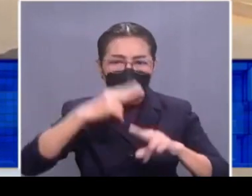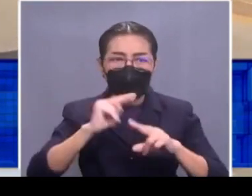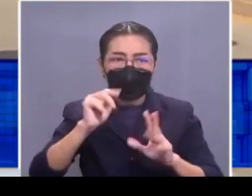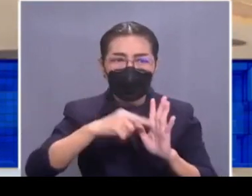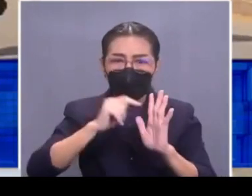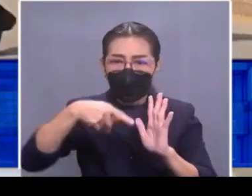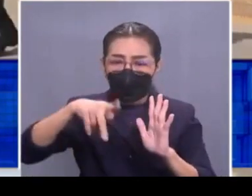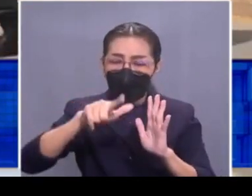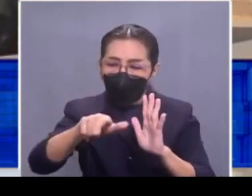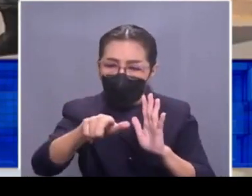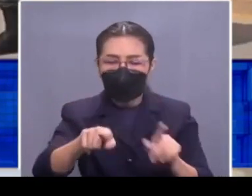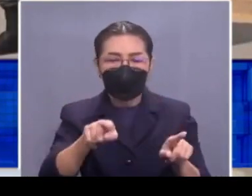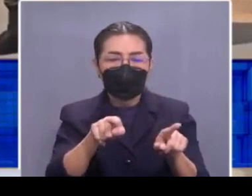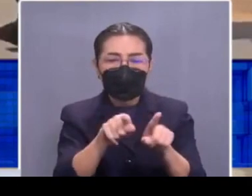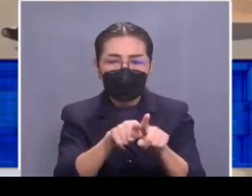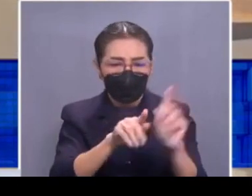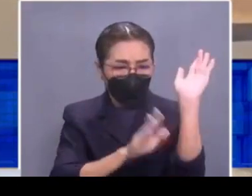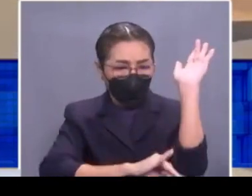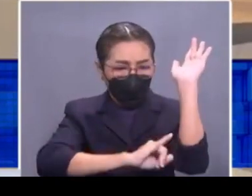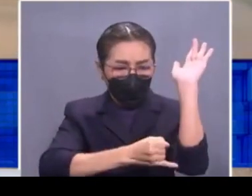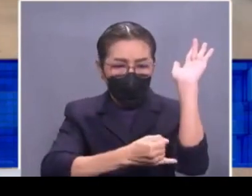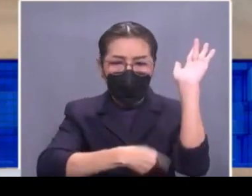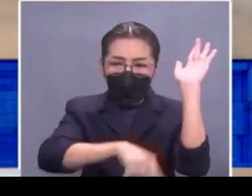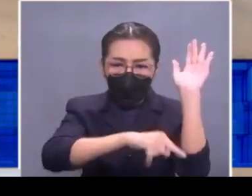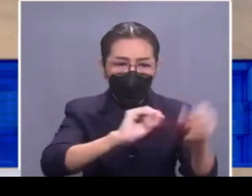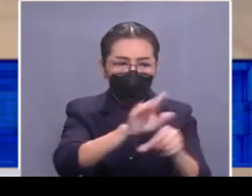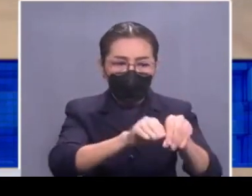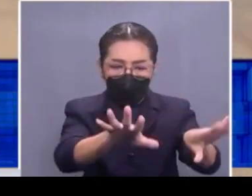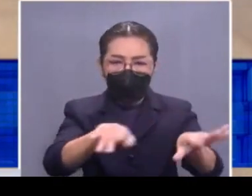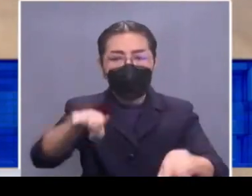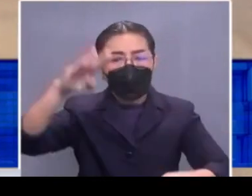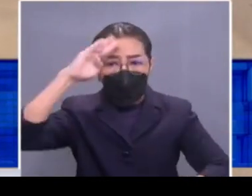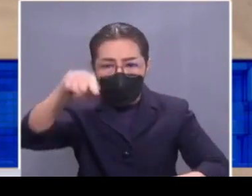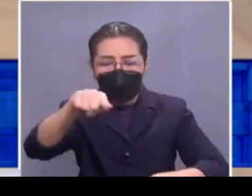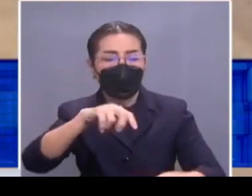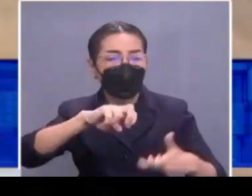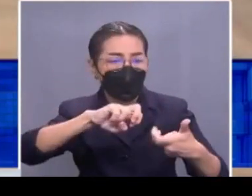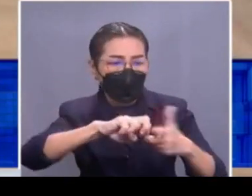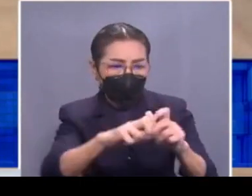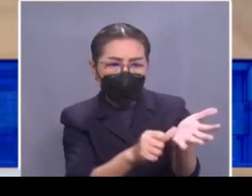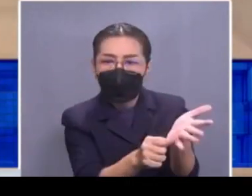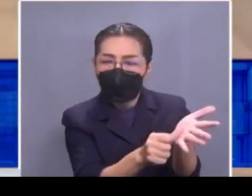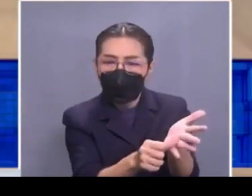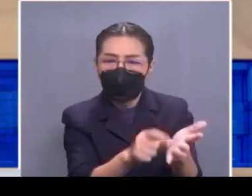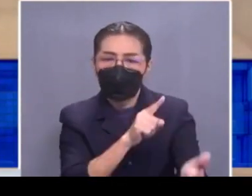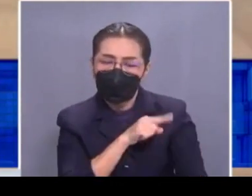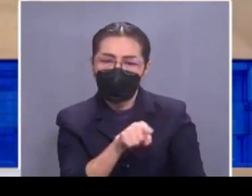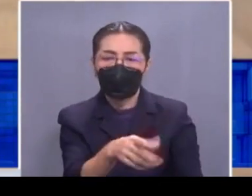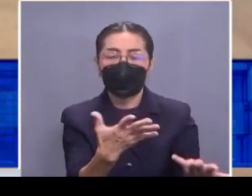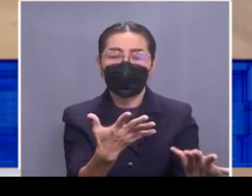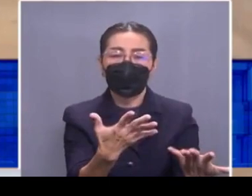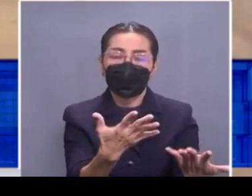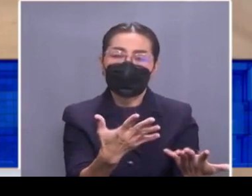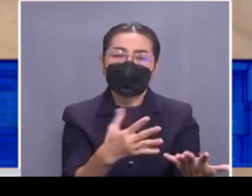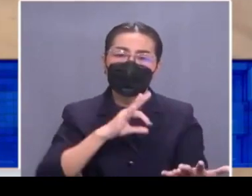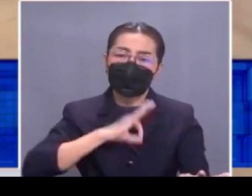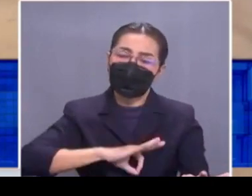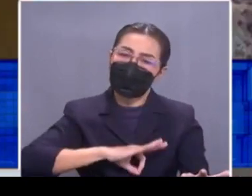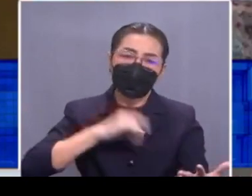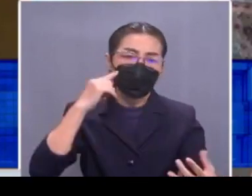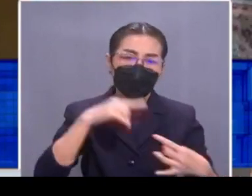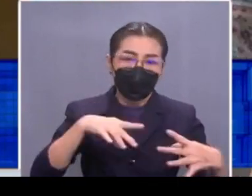แก้ปัญหาการแพร่ระบาดโควิด-19 ในพื้นที่จังหวัดชายแดนใต้นายอนุทินนะคะซึ่งก็เป็นรองนายกรัฐมนตรีและรัฐมนตรีสาธารณสุขและหัวหน้าพรรคบ